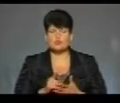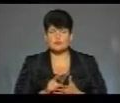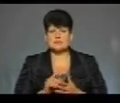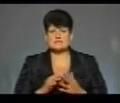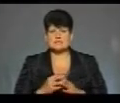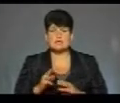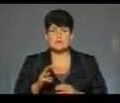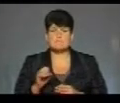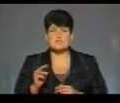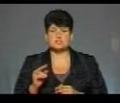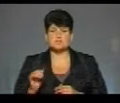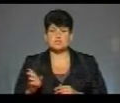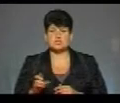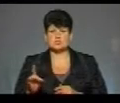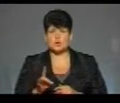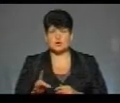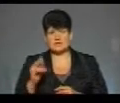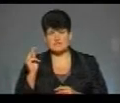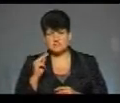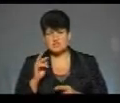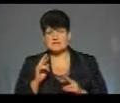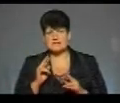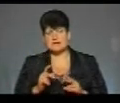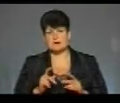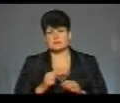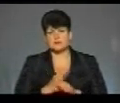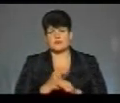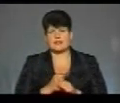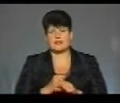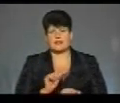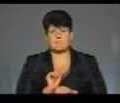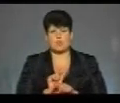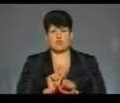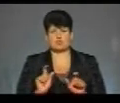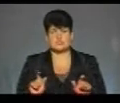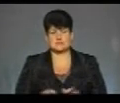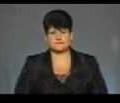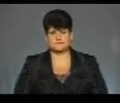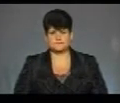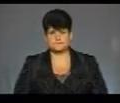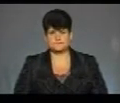села Мечищів Бержанського району вчиться, як діяти на блокпості.